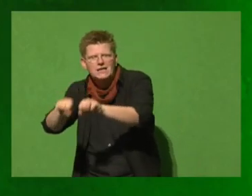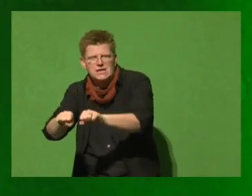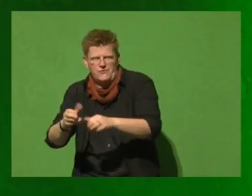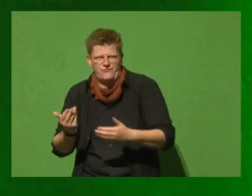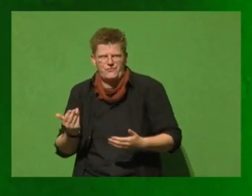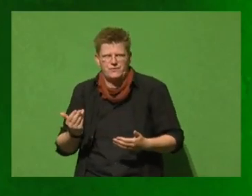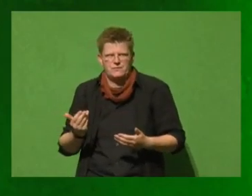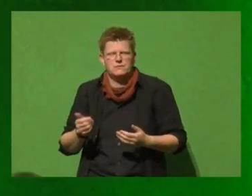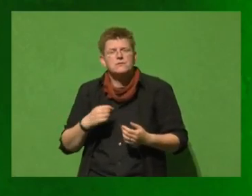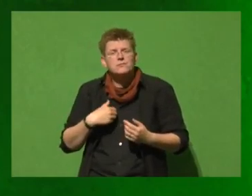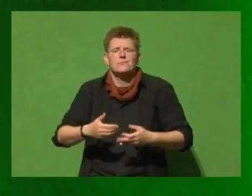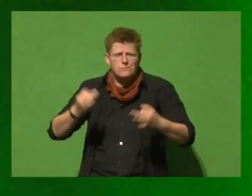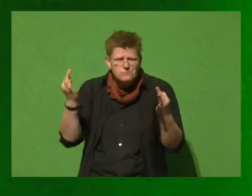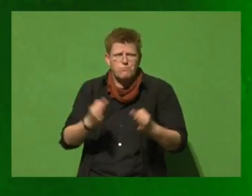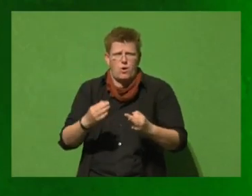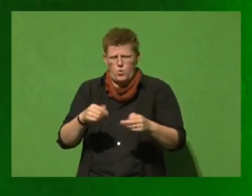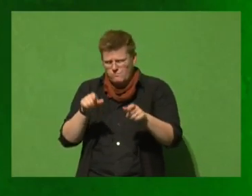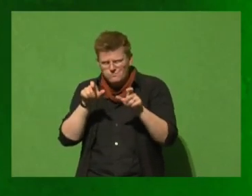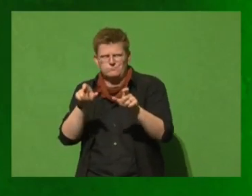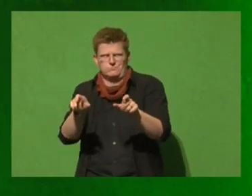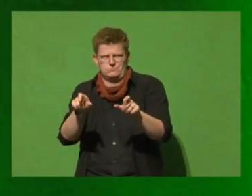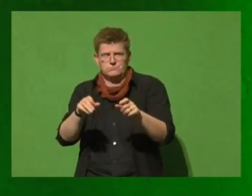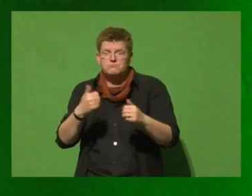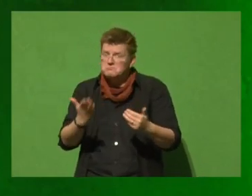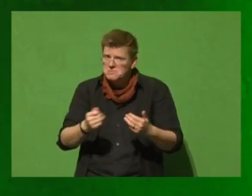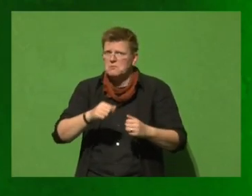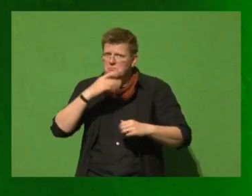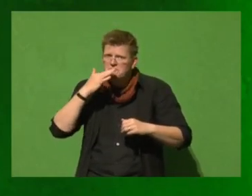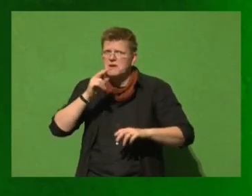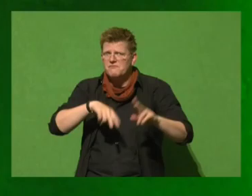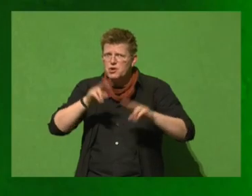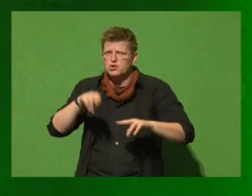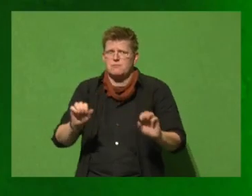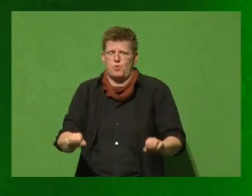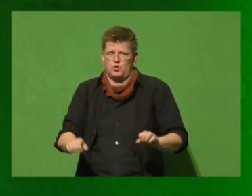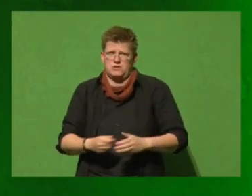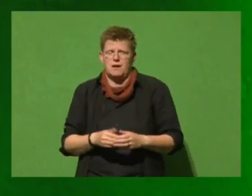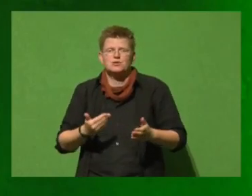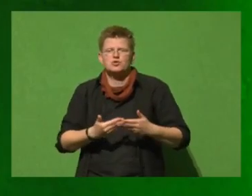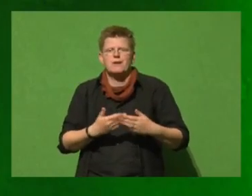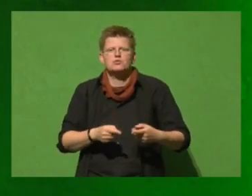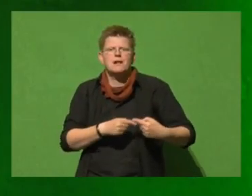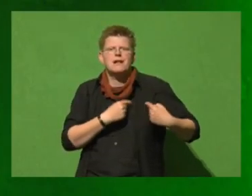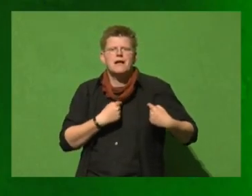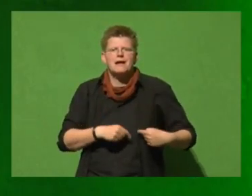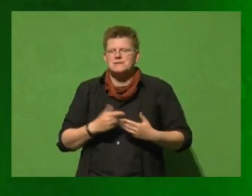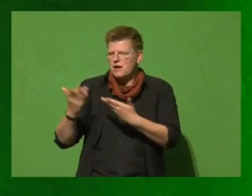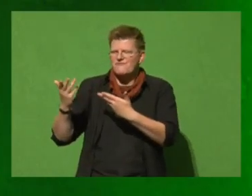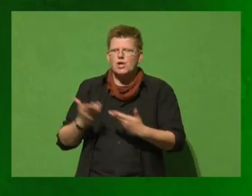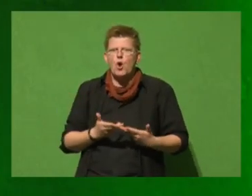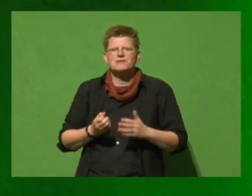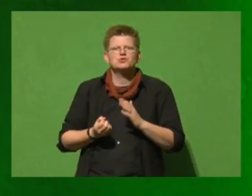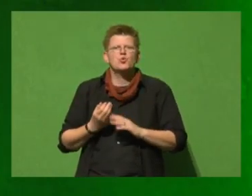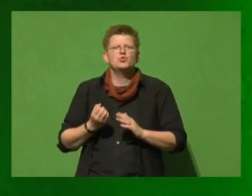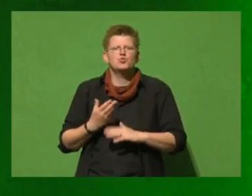allem präventiv statt und hat viele Gesichter. Willkommenskultur beginnt mit menschenwürdiger Unterbringung. Wir